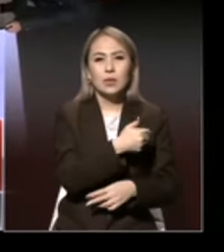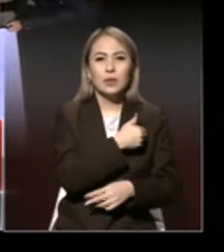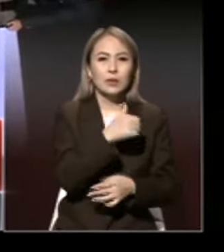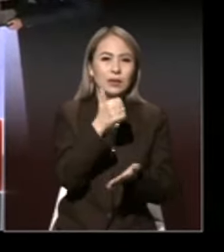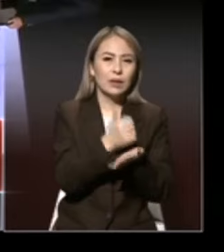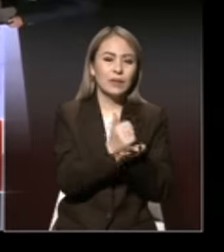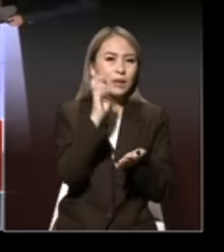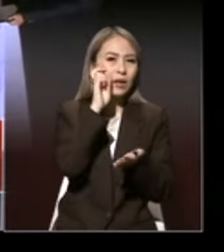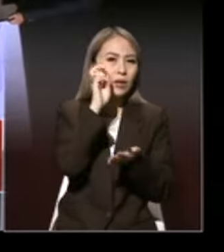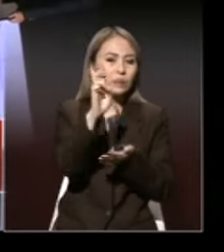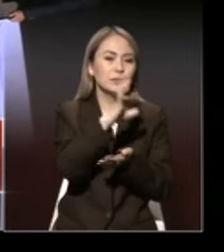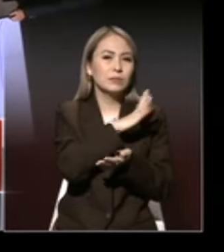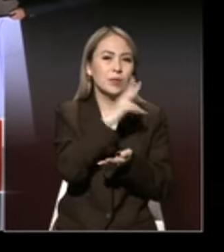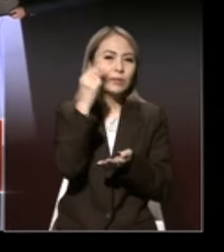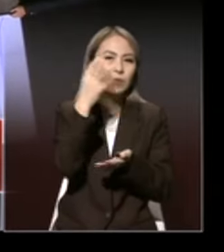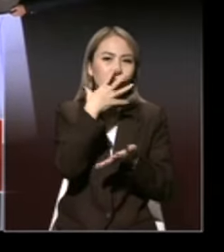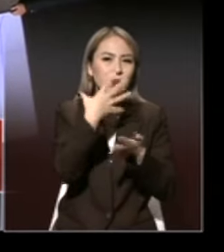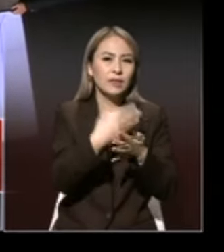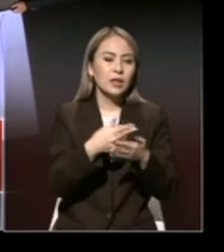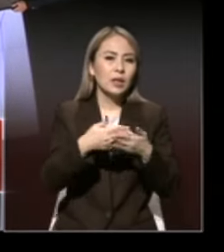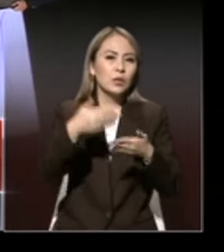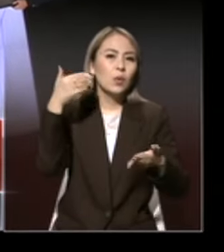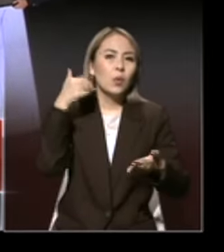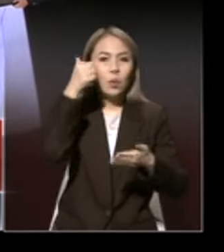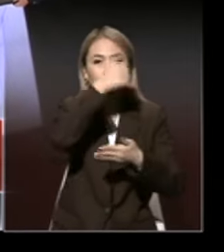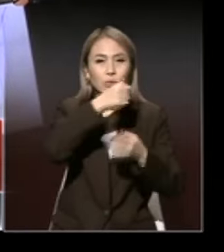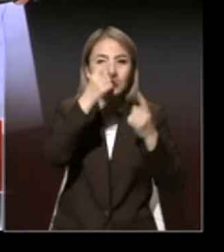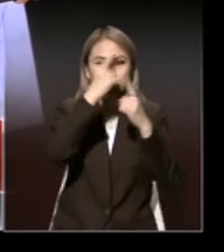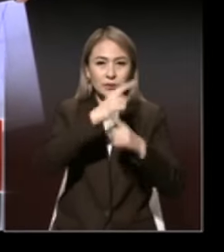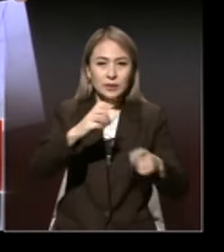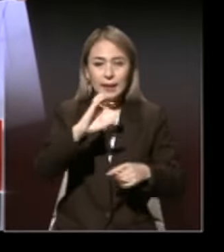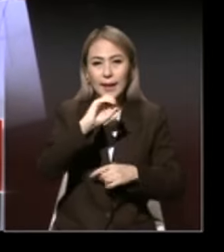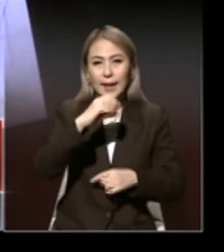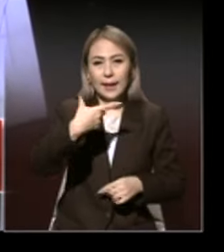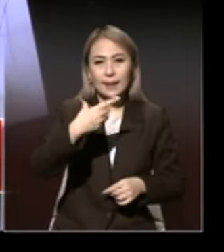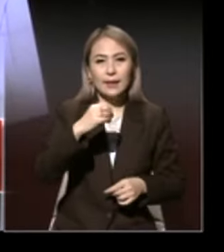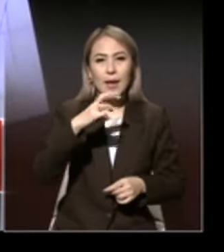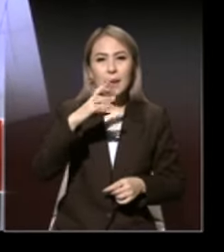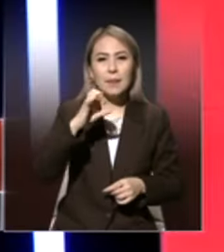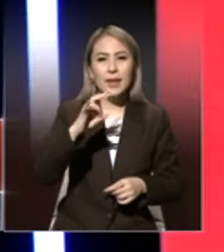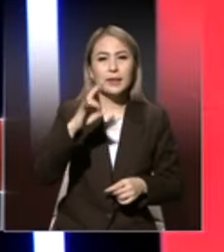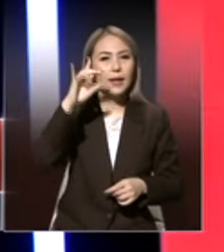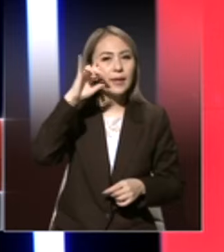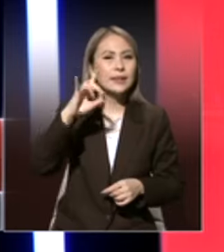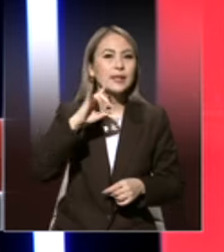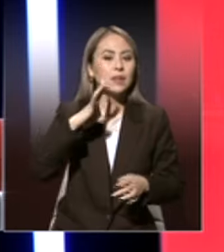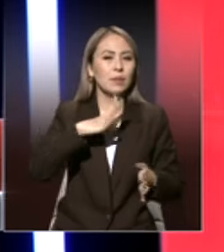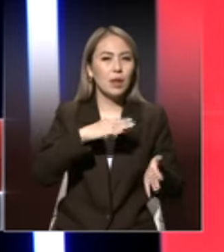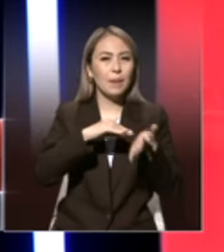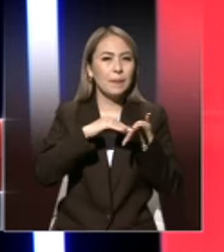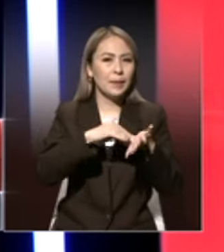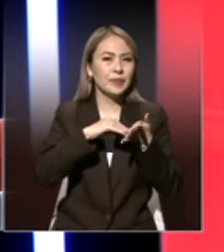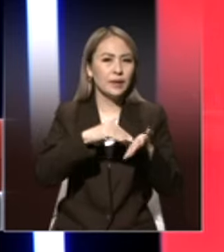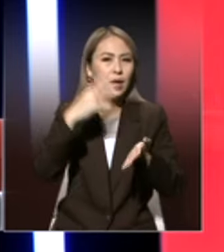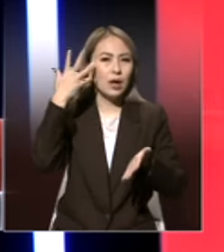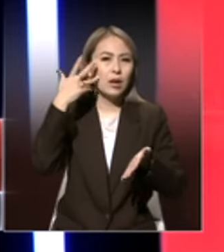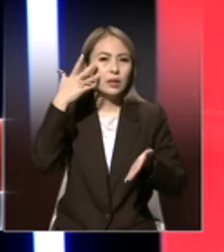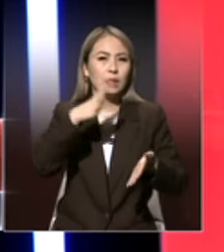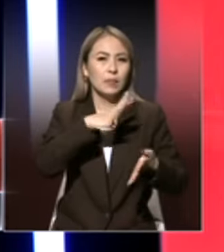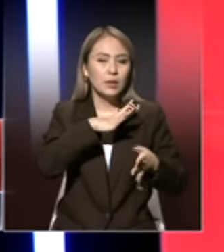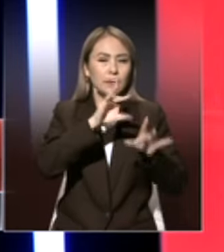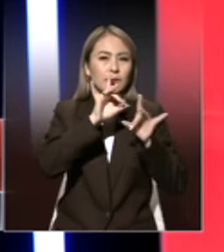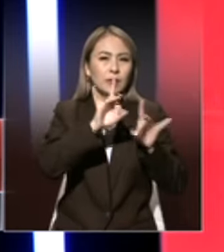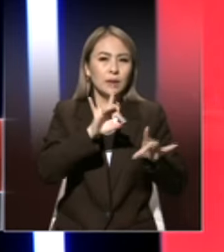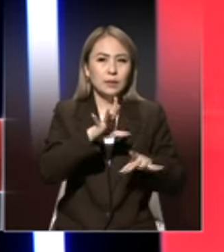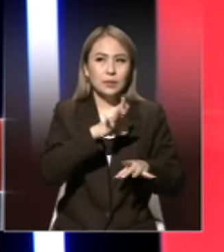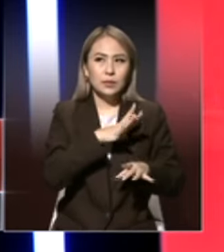Қасым-Жомарт Кемелұлы Тоқаев та өзінің былтырғы жолдауында да, биылғы Егемен Қазақстан газетіне берген сұхбатында да осы мәселеге айрықша тоқталған еді.